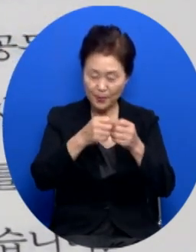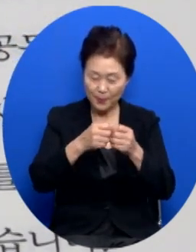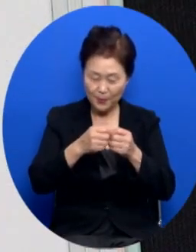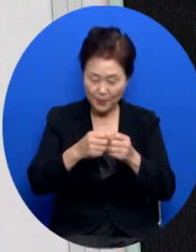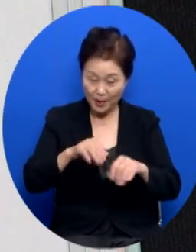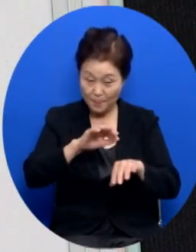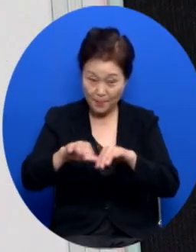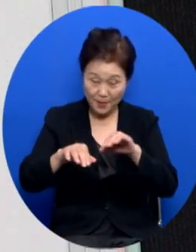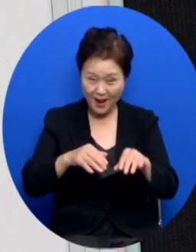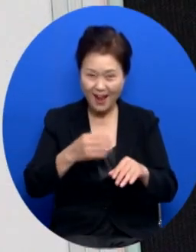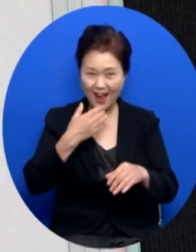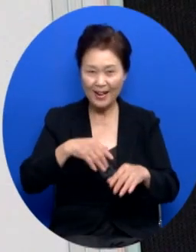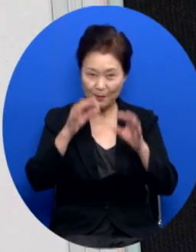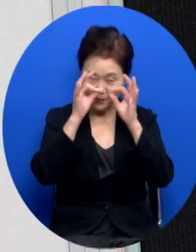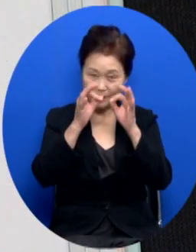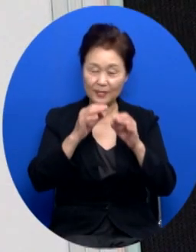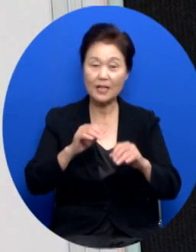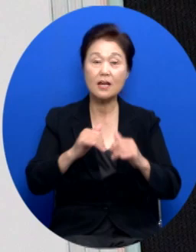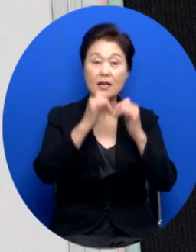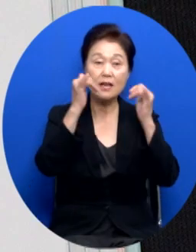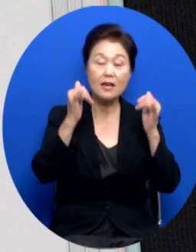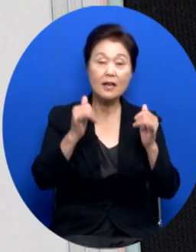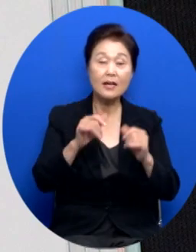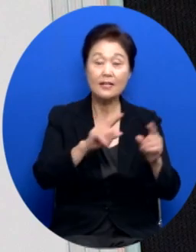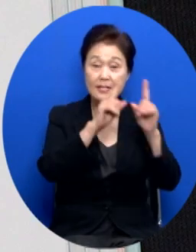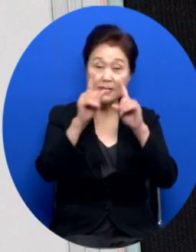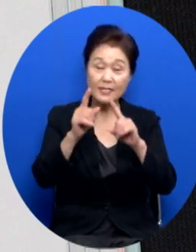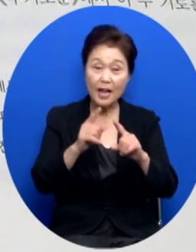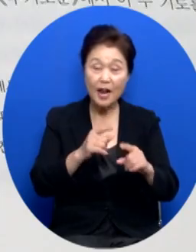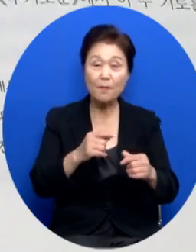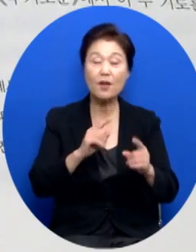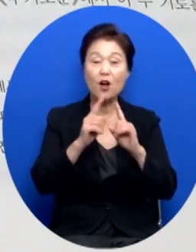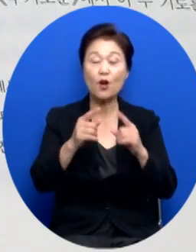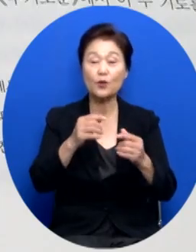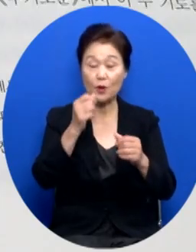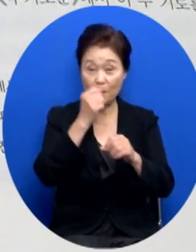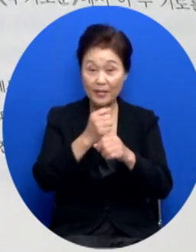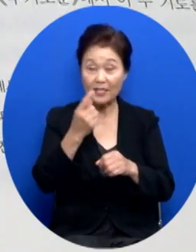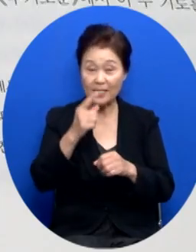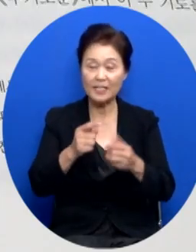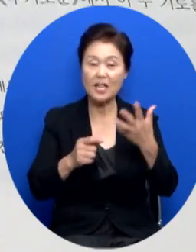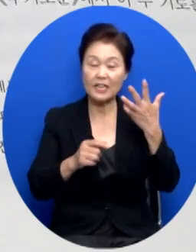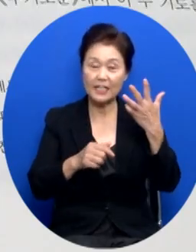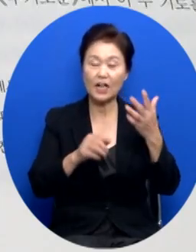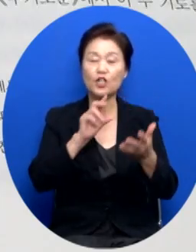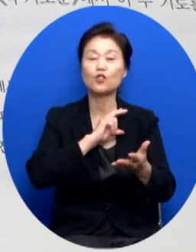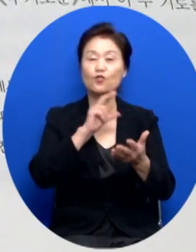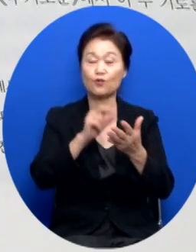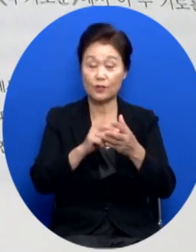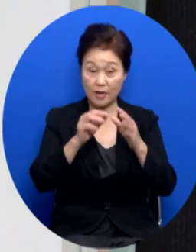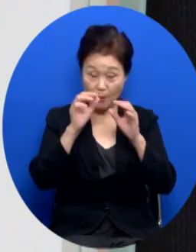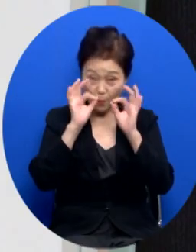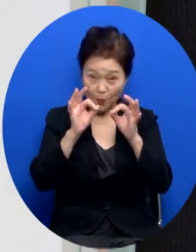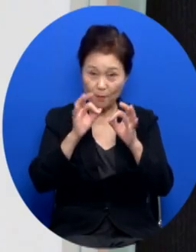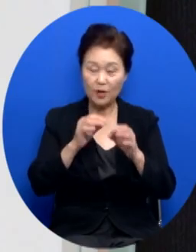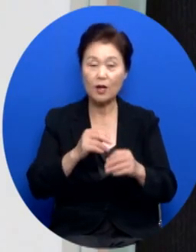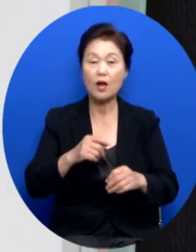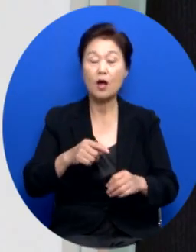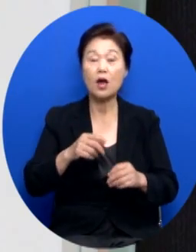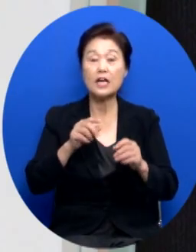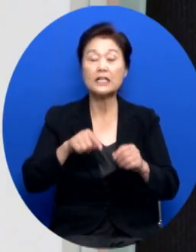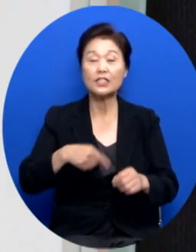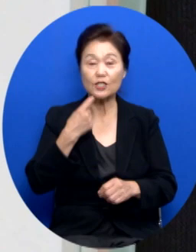파헤칩니다. 특히 우리 삶의 언어로 되새긴 주기도문 모두 8가지 주제로 살펴보며 독자 스스로